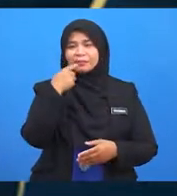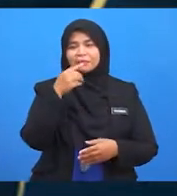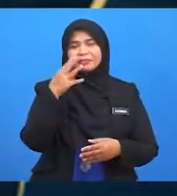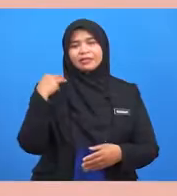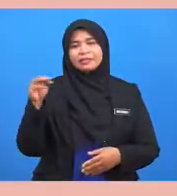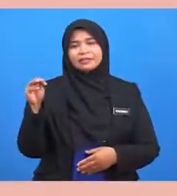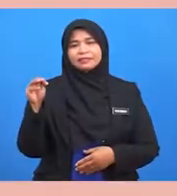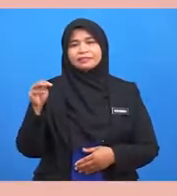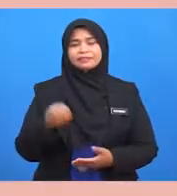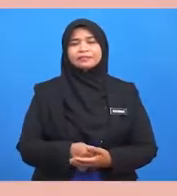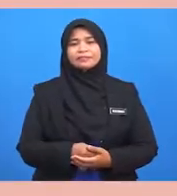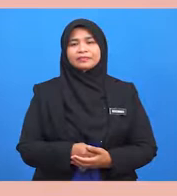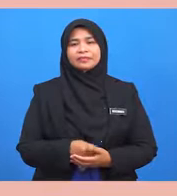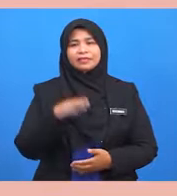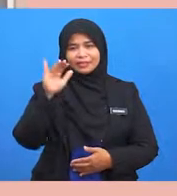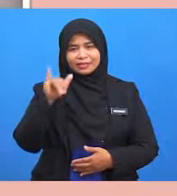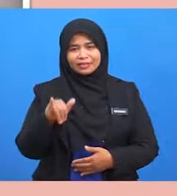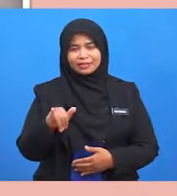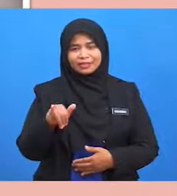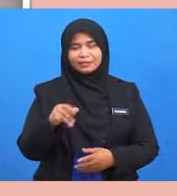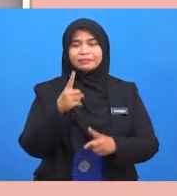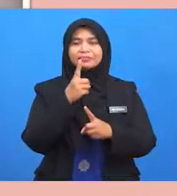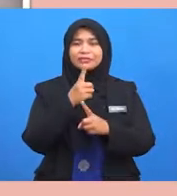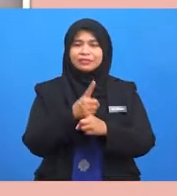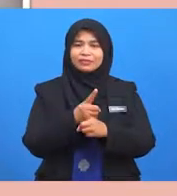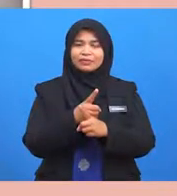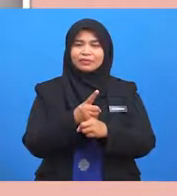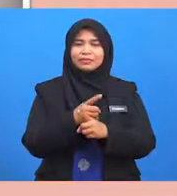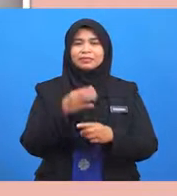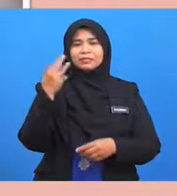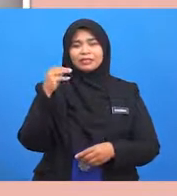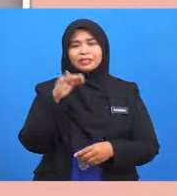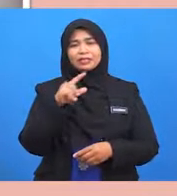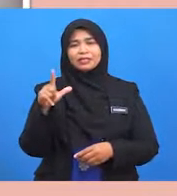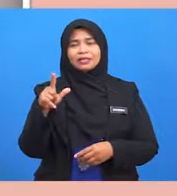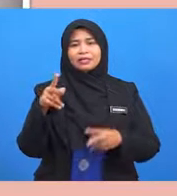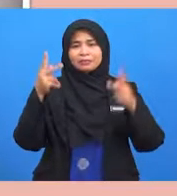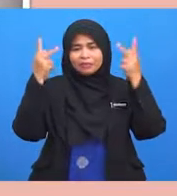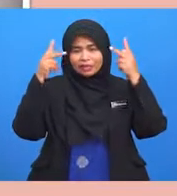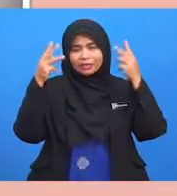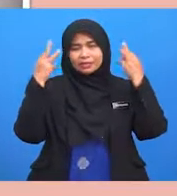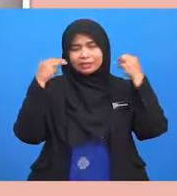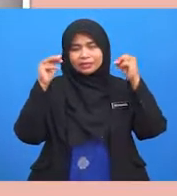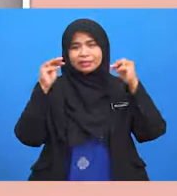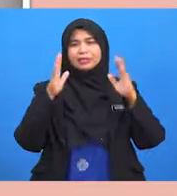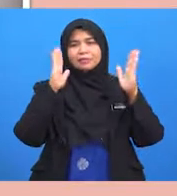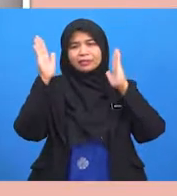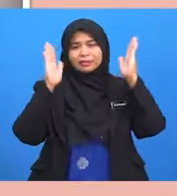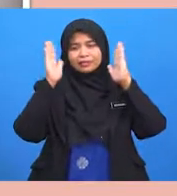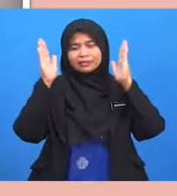mereka? Ya, betul. Mereka ialah Perdana Menteri